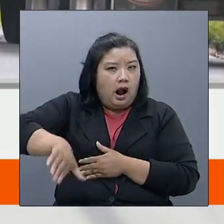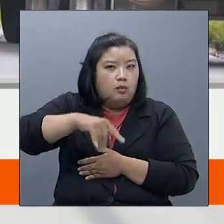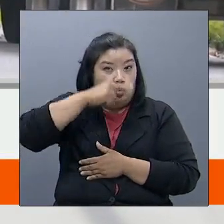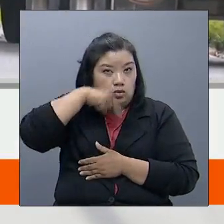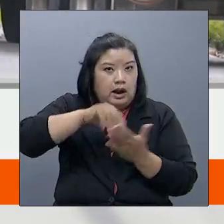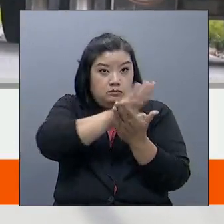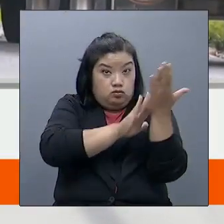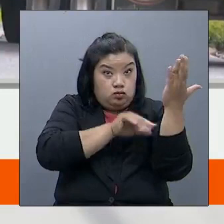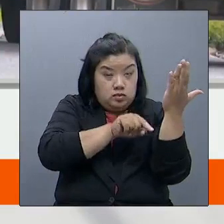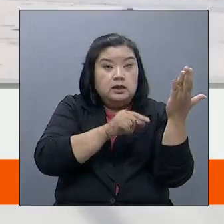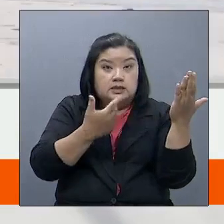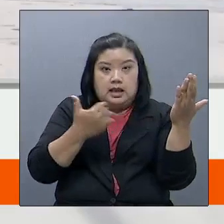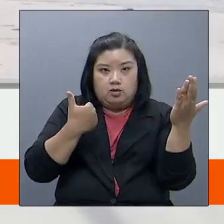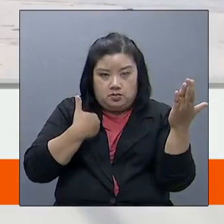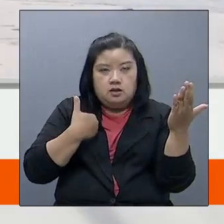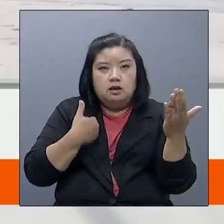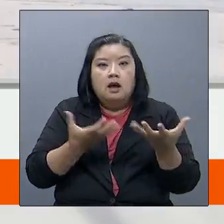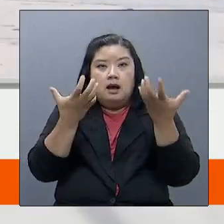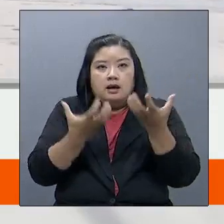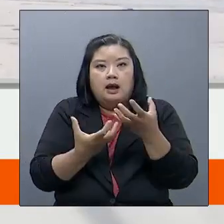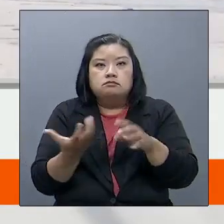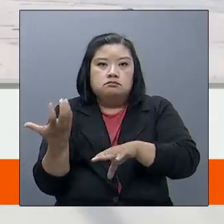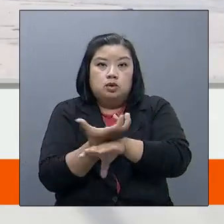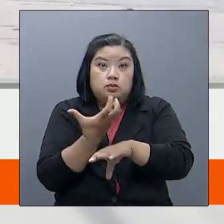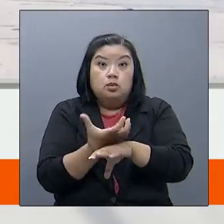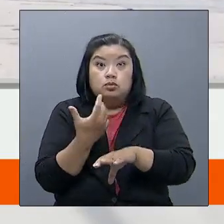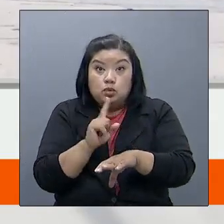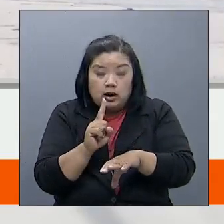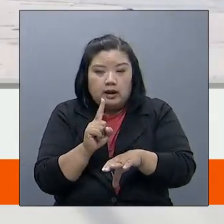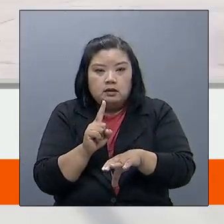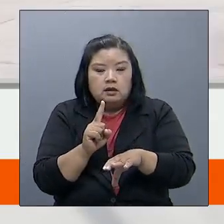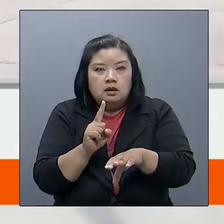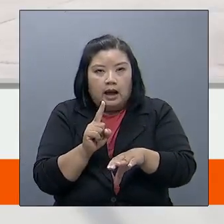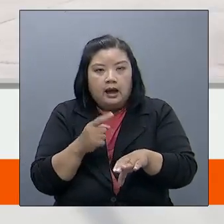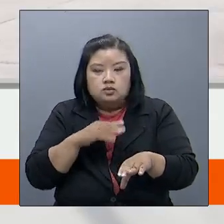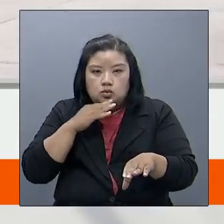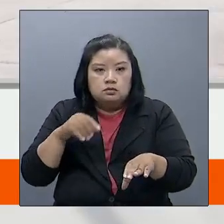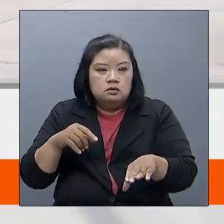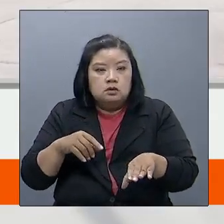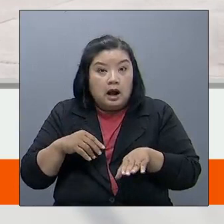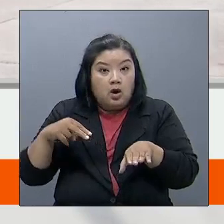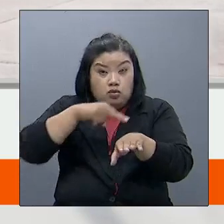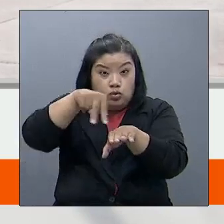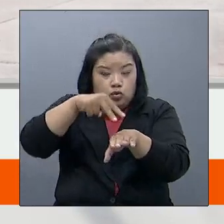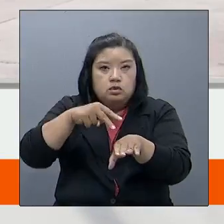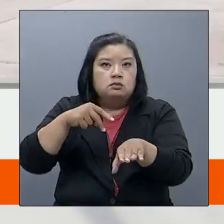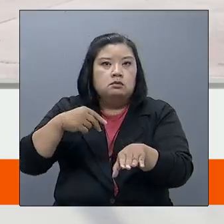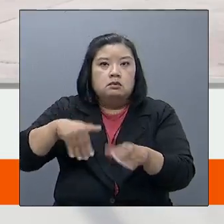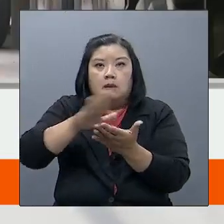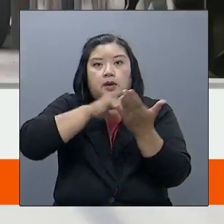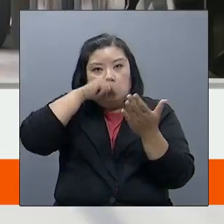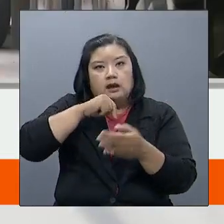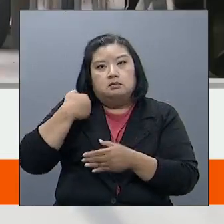านทดสอบน้ำหนักเนี่ยก็มีอยู่ทั้งหมด97แห่งก็นับว่ากรมทางเองก็เล็งเห็นปัญหา